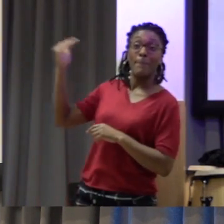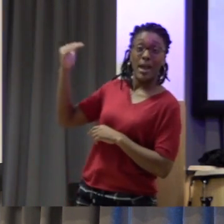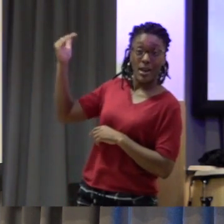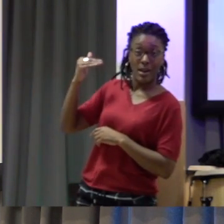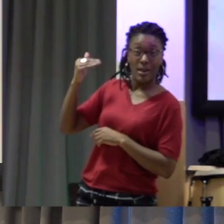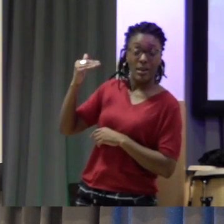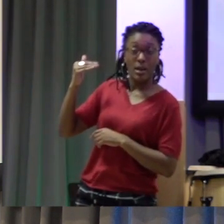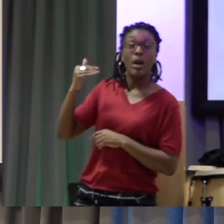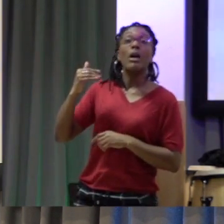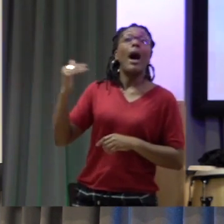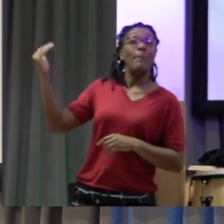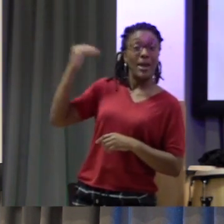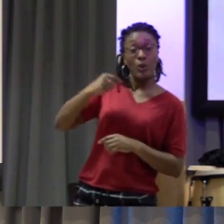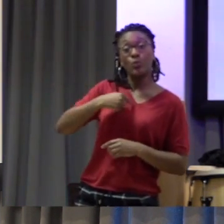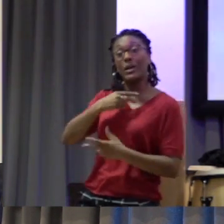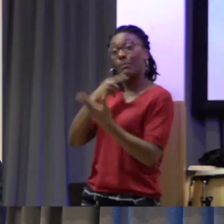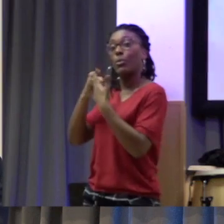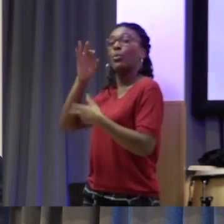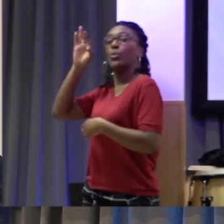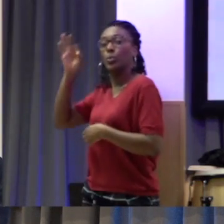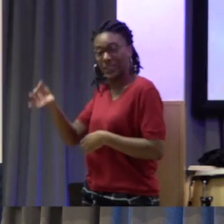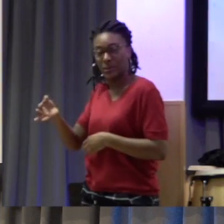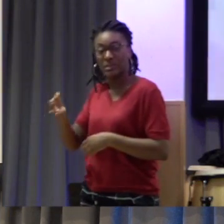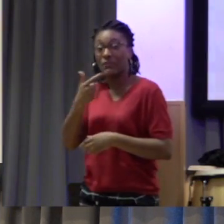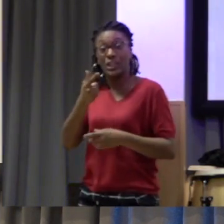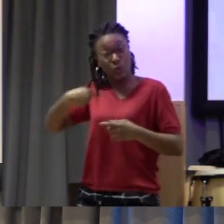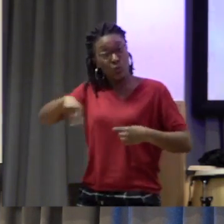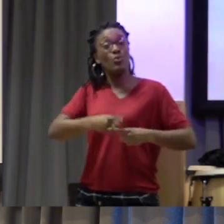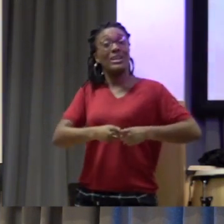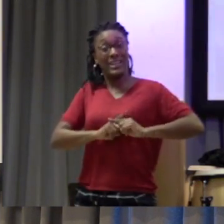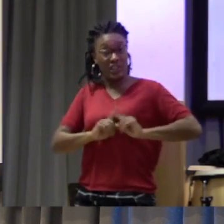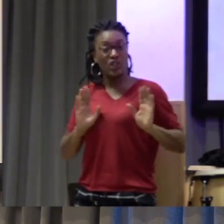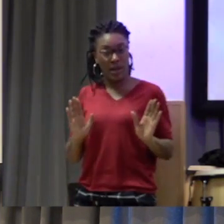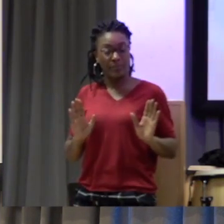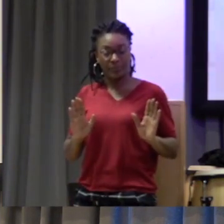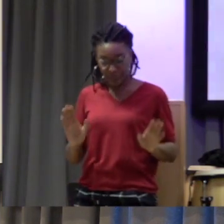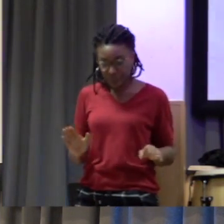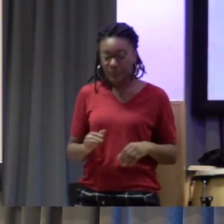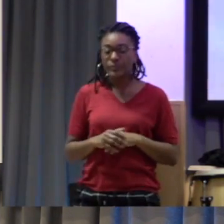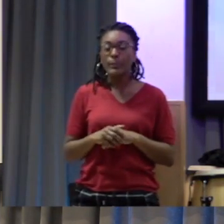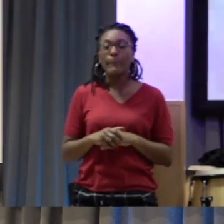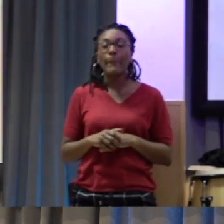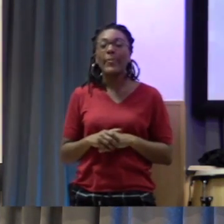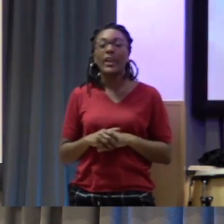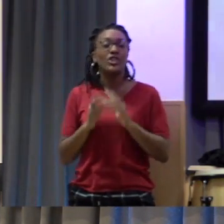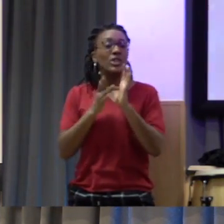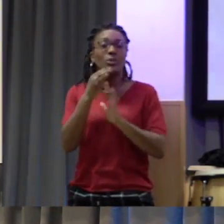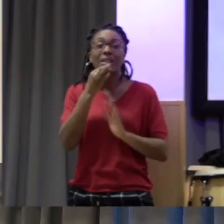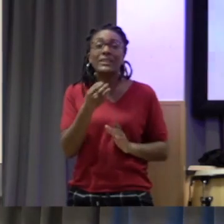répondu oui à cet appel. Il est dit qu'un jour il s'est mis sur le chemin, il a dit, venez à